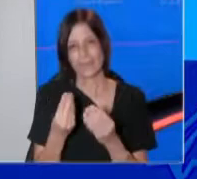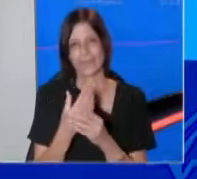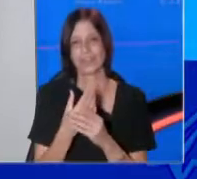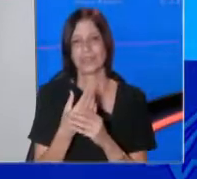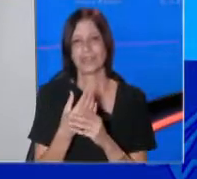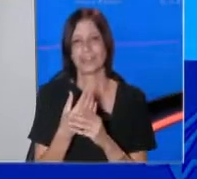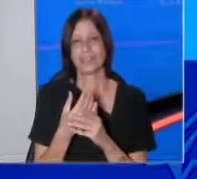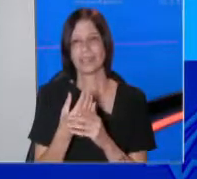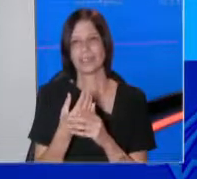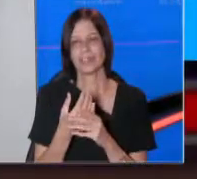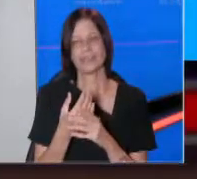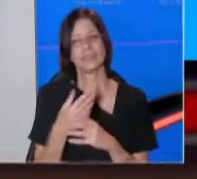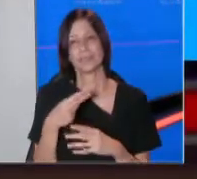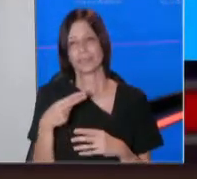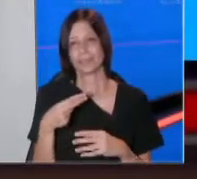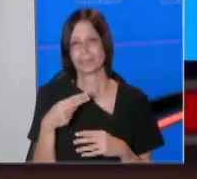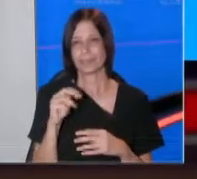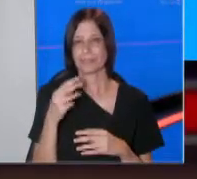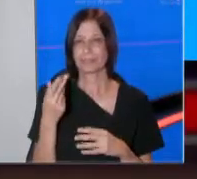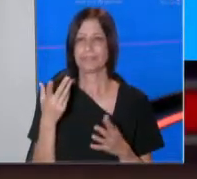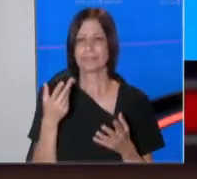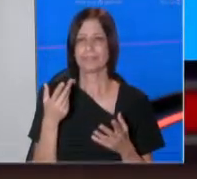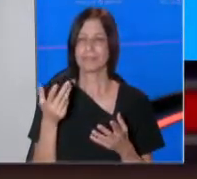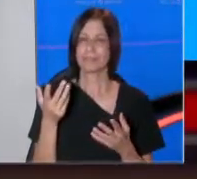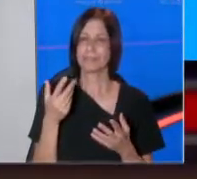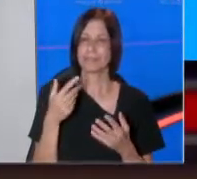מרחבה. הנה. אהלן.